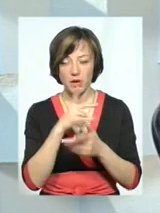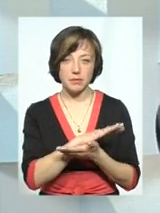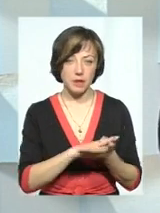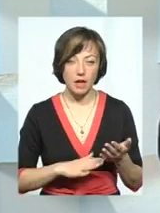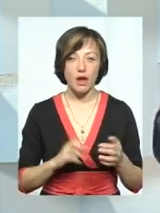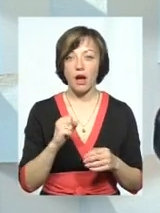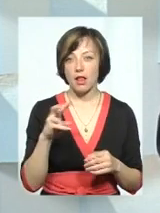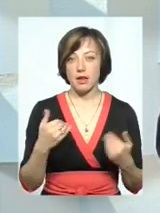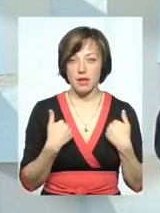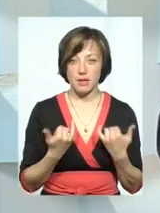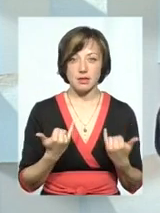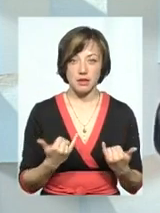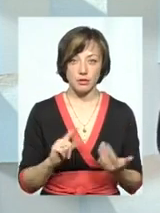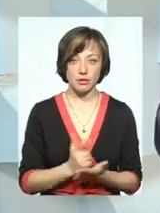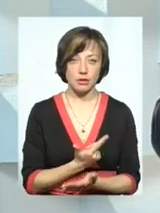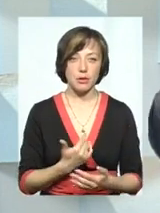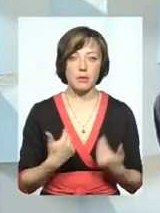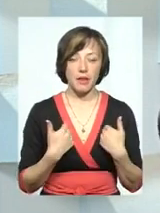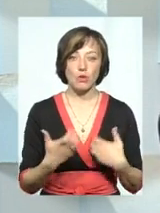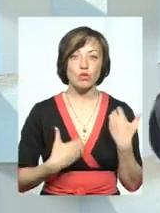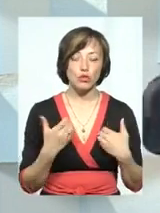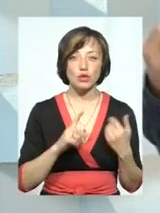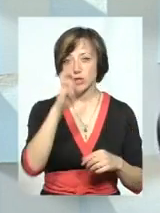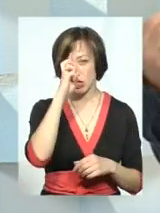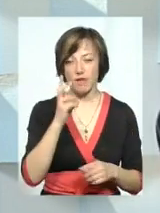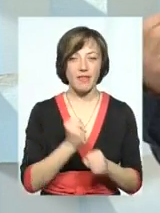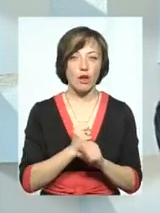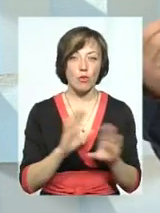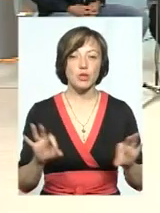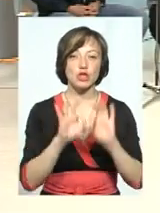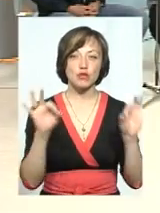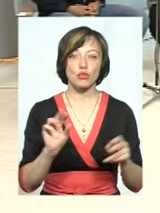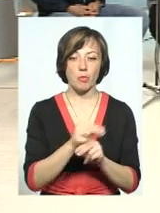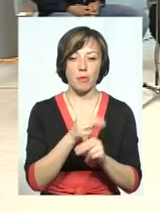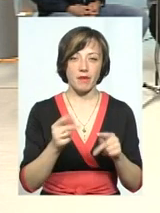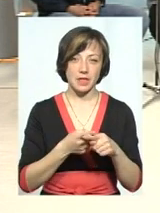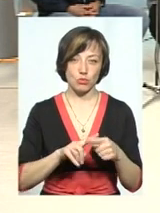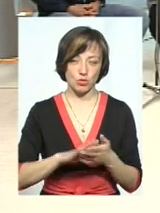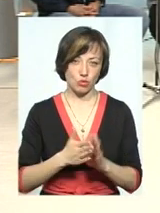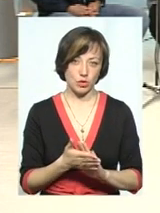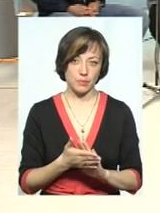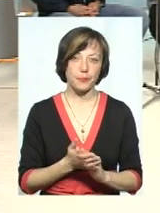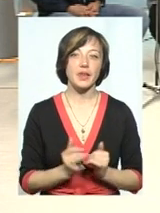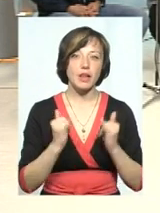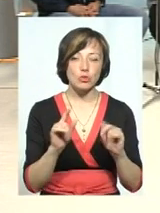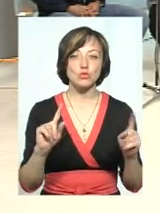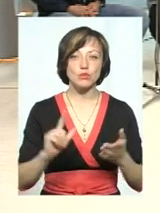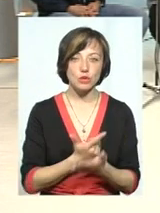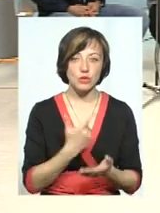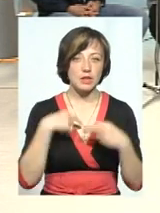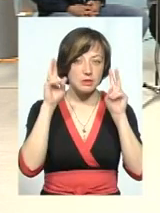Але я зараз в черговий раз, мене турбує, що держава не робить нічого, щоб поправити цю ситуацію. Для того, щоб знову ж